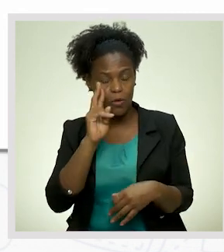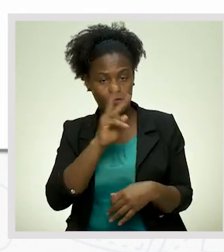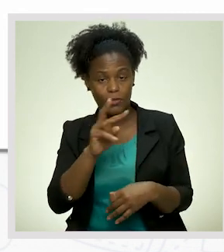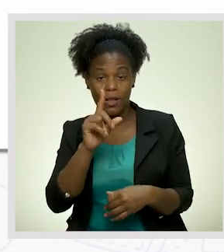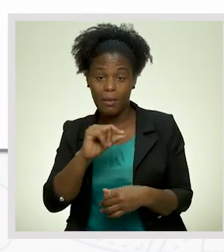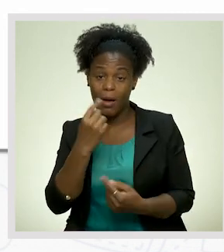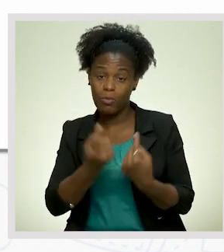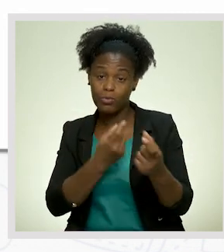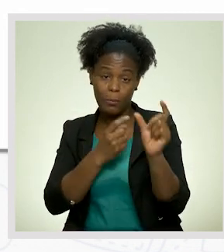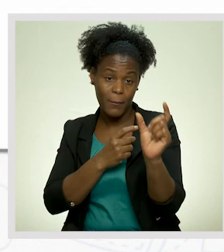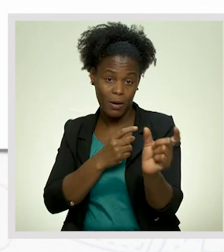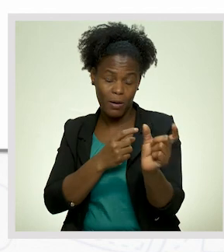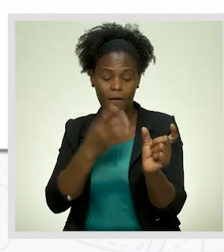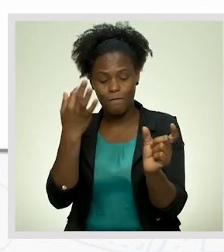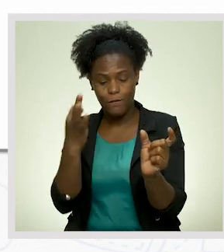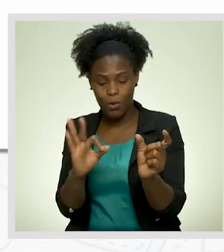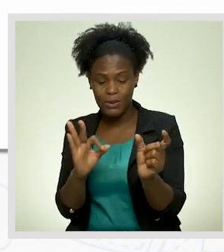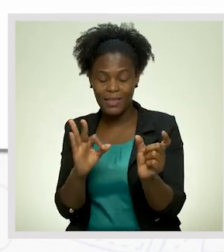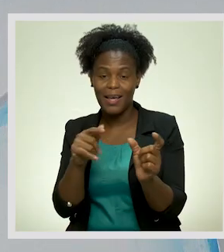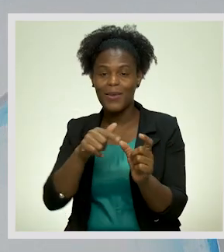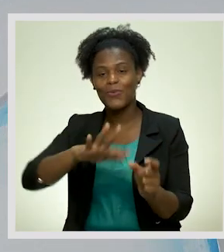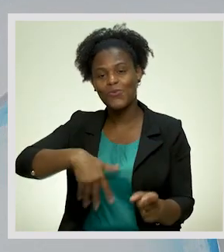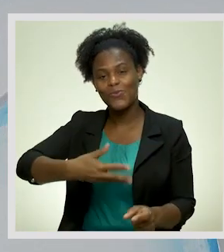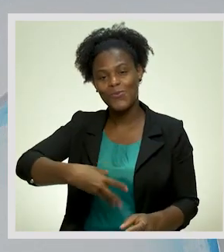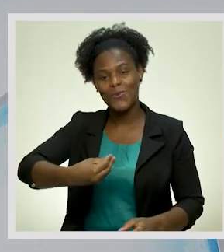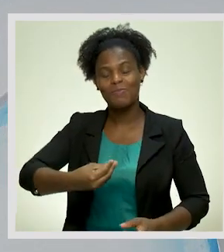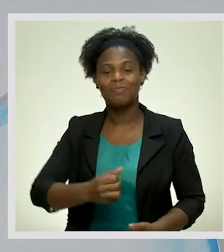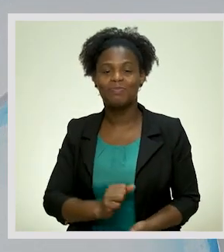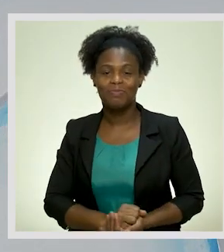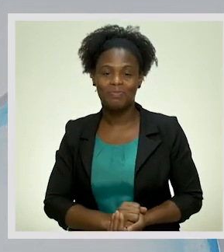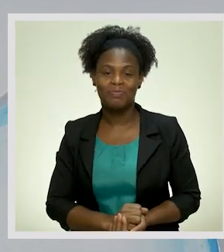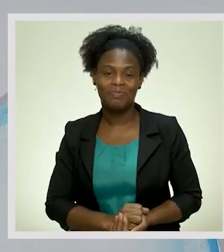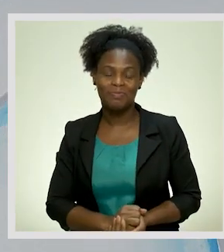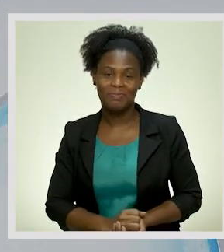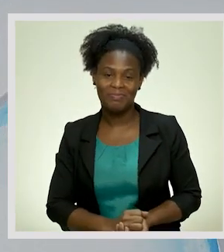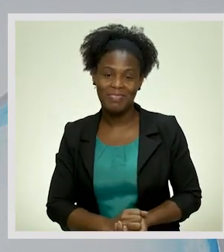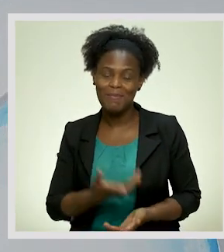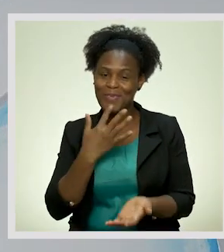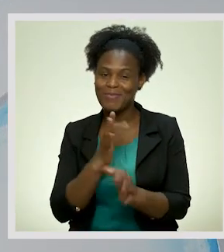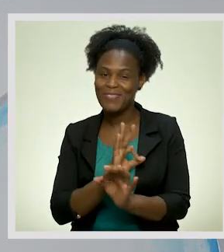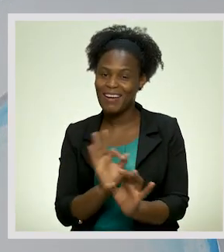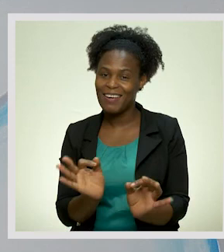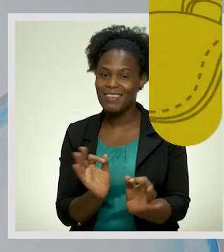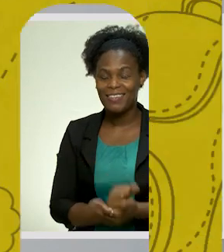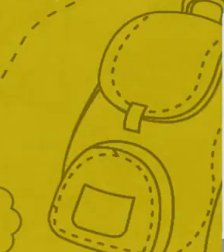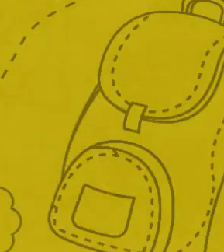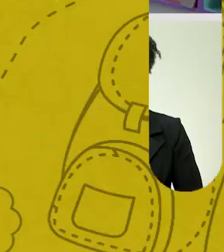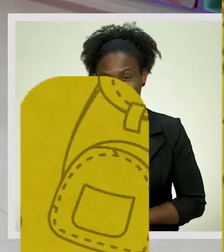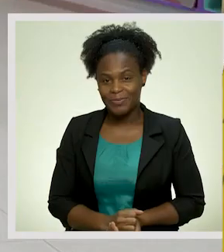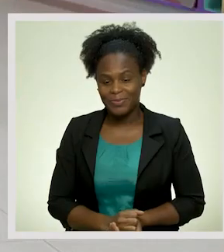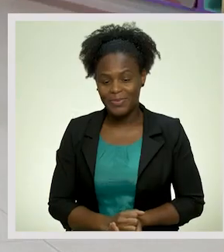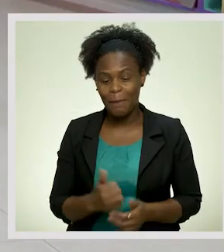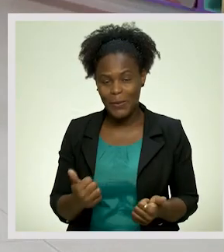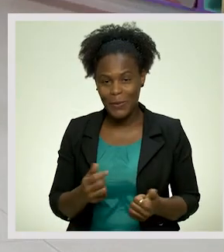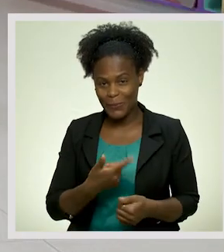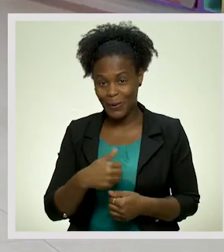vu les mots du français dans le monde. Super!